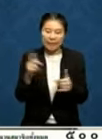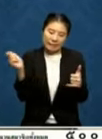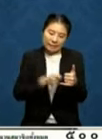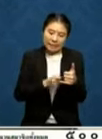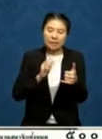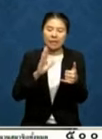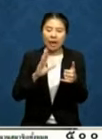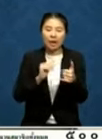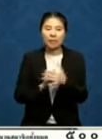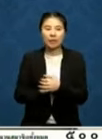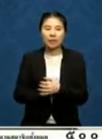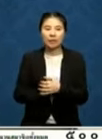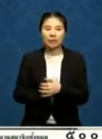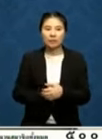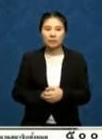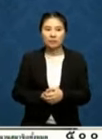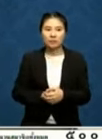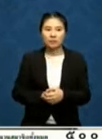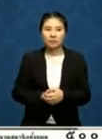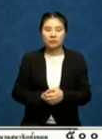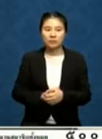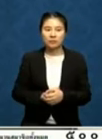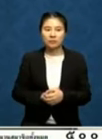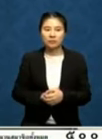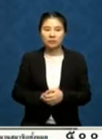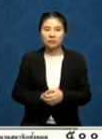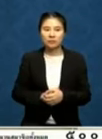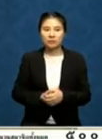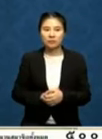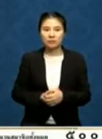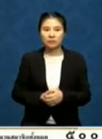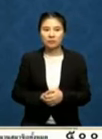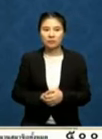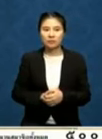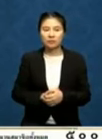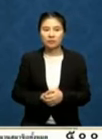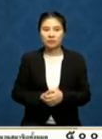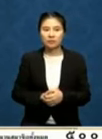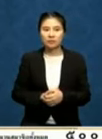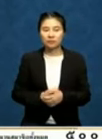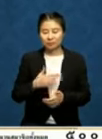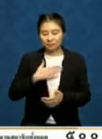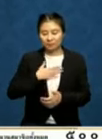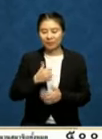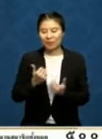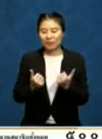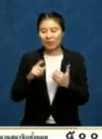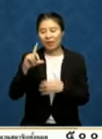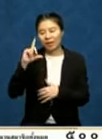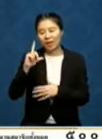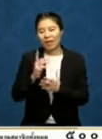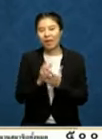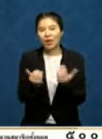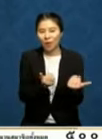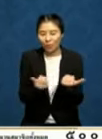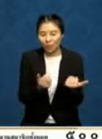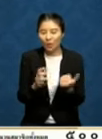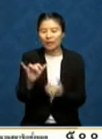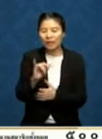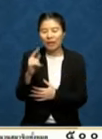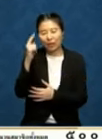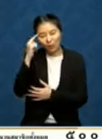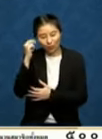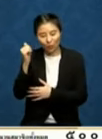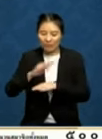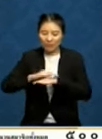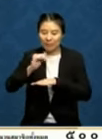หรือว่าทำโทษลูกของพวกเราท่านประธานครับผมเองก็เป็นคนหนึ่งที่ยังไม่ได้เป็นพ่อคนนะครับดังนั้นผมอาจจะไม่ใช่คนที่รู้ดีที่สุด